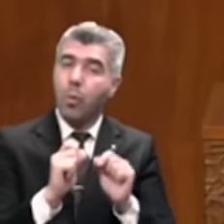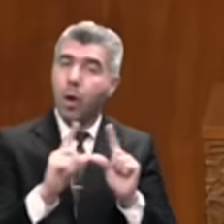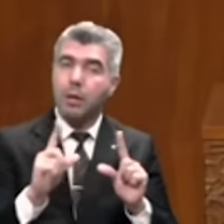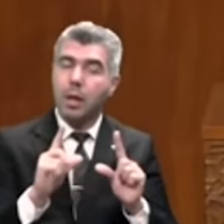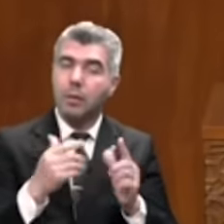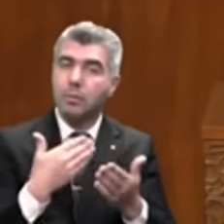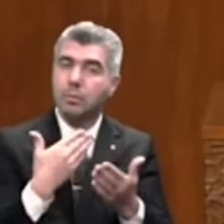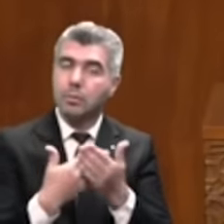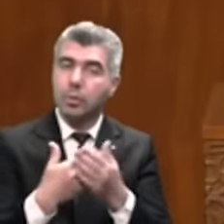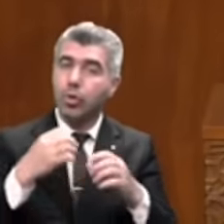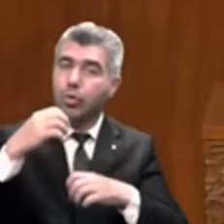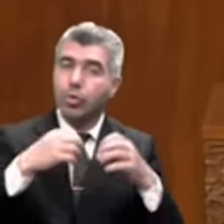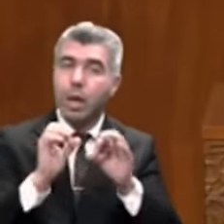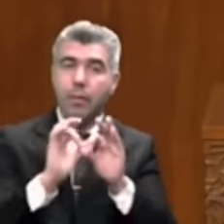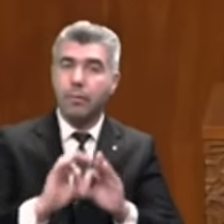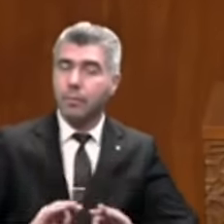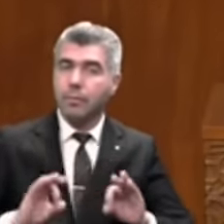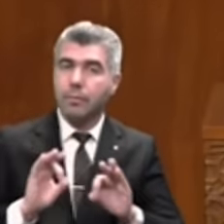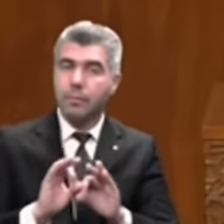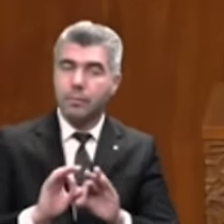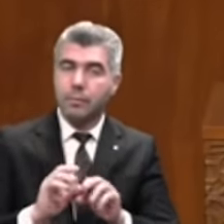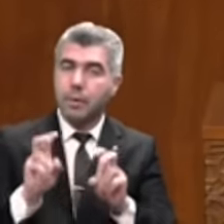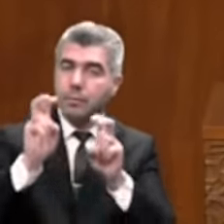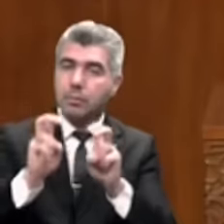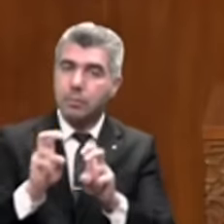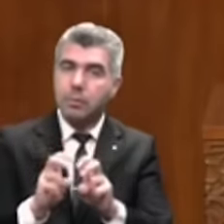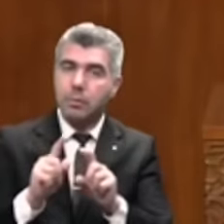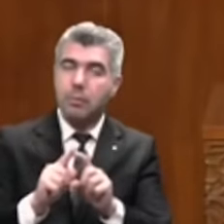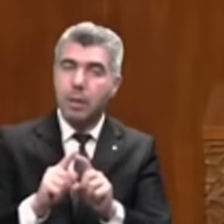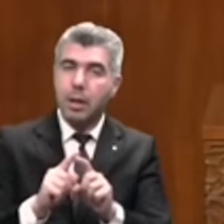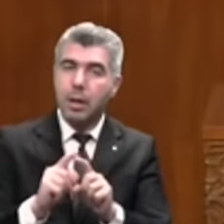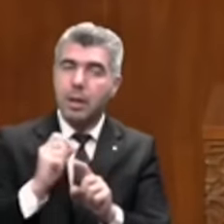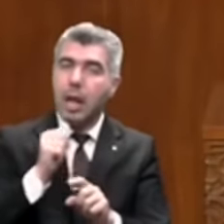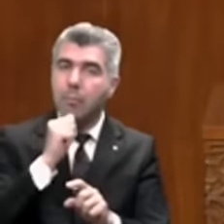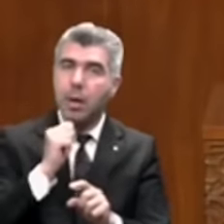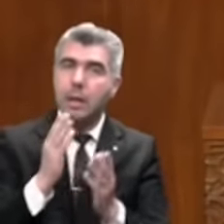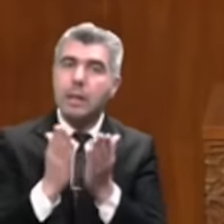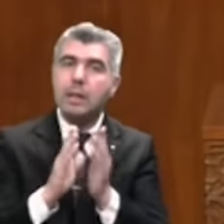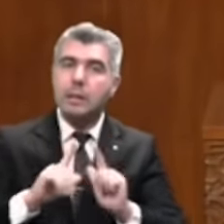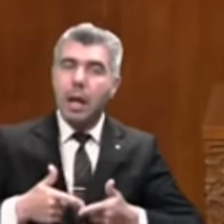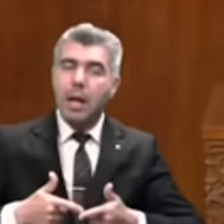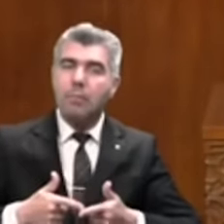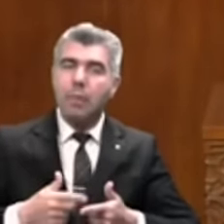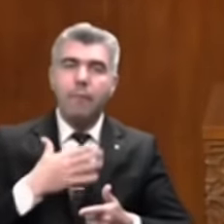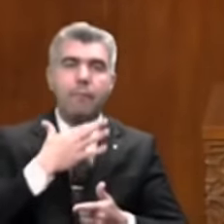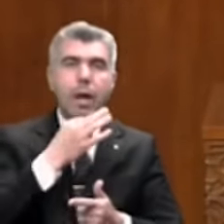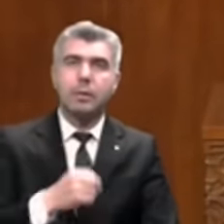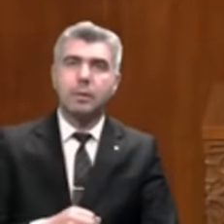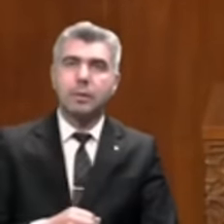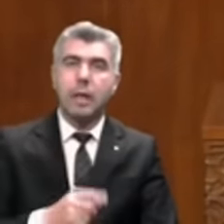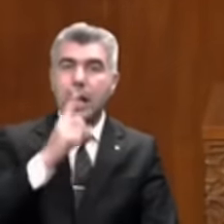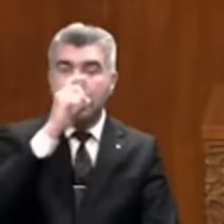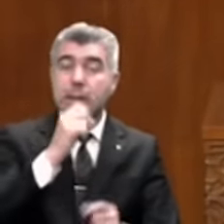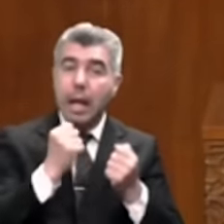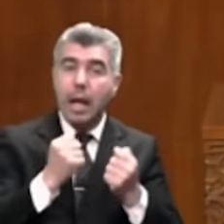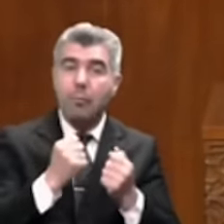وضعيه ديال الجفاف، ديال النقص ديال الماء. هذا الشيء ديال التعليم سهل، اللي صعيب هو اللي جاي.